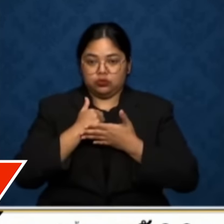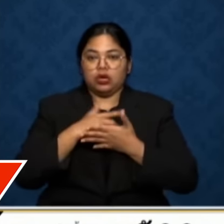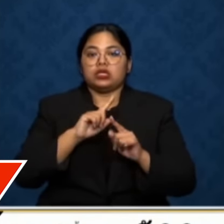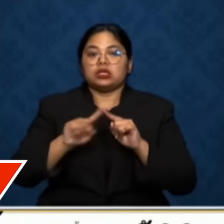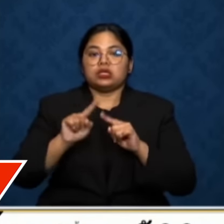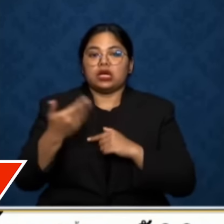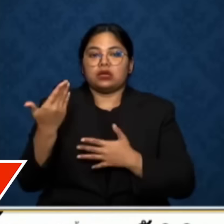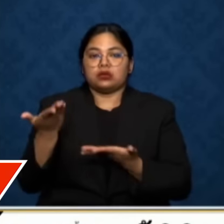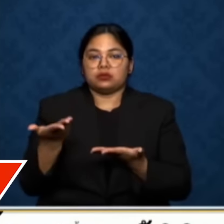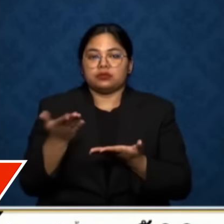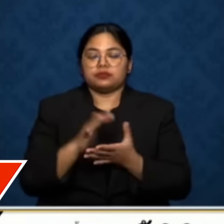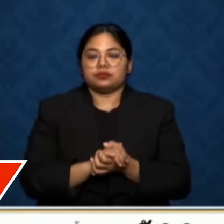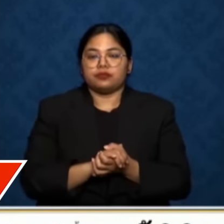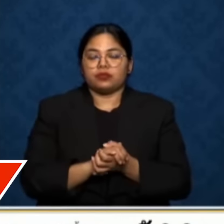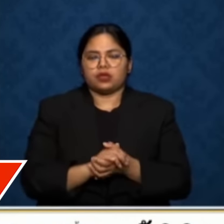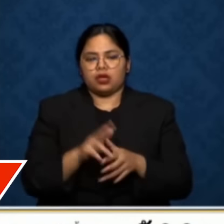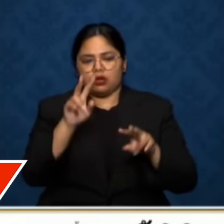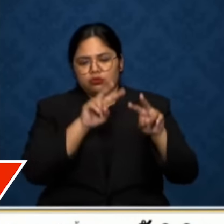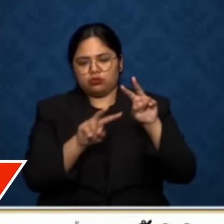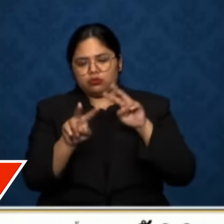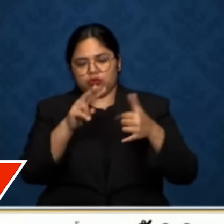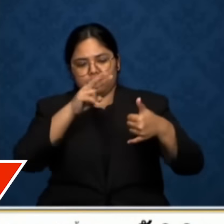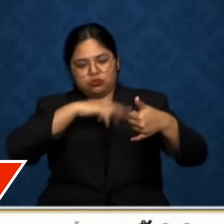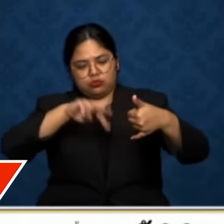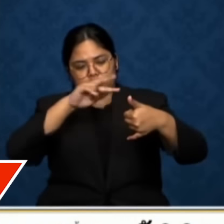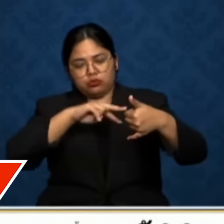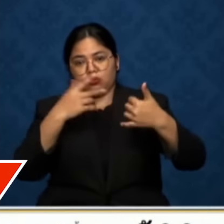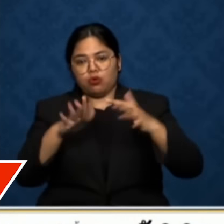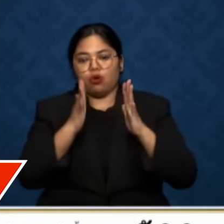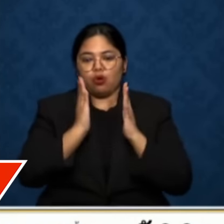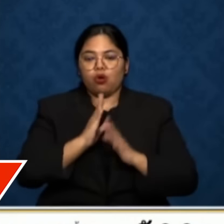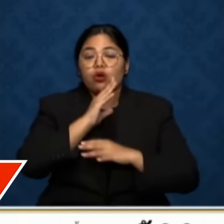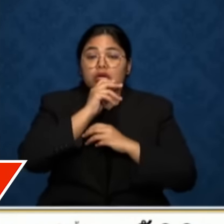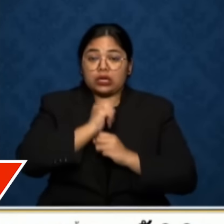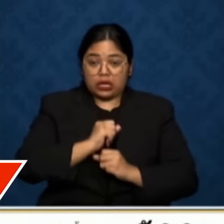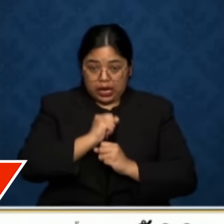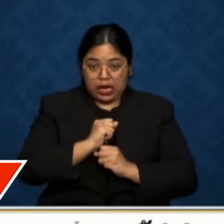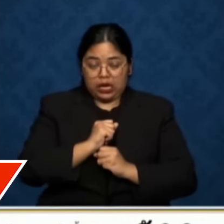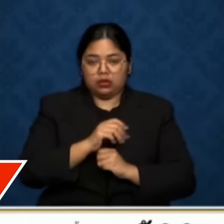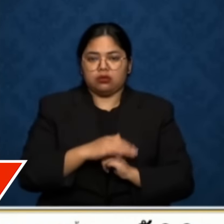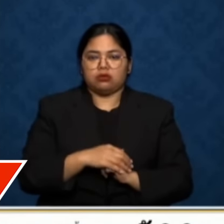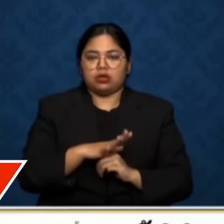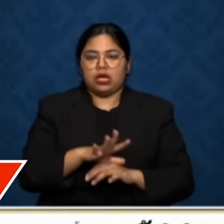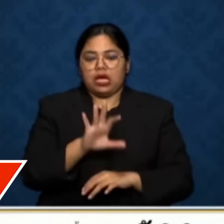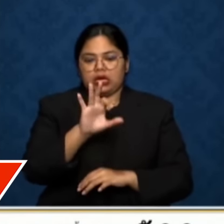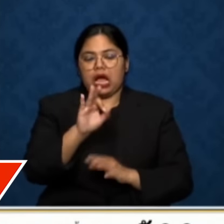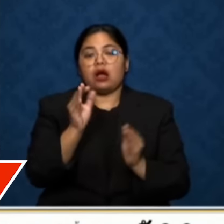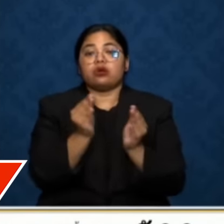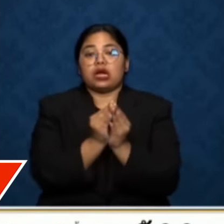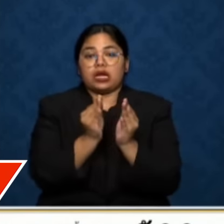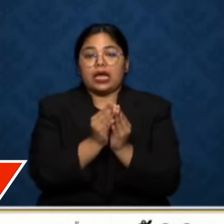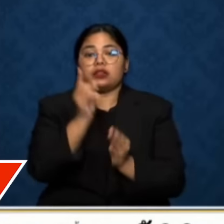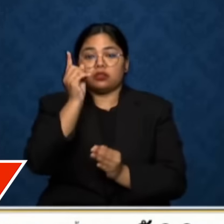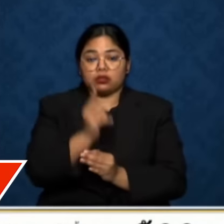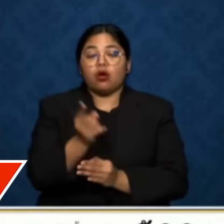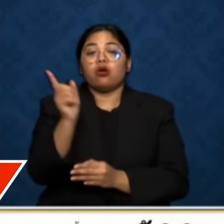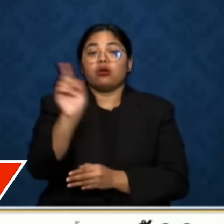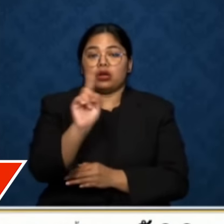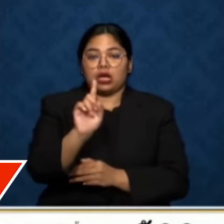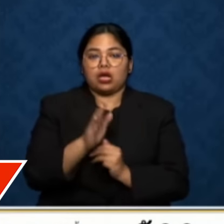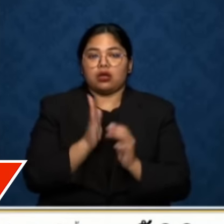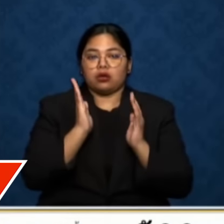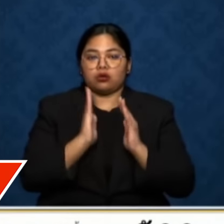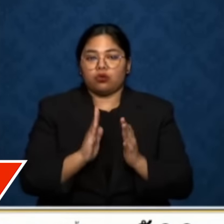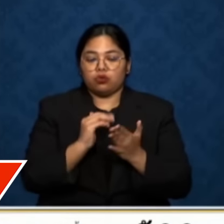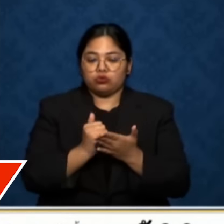แต่สภาวะลักษณะของผู้ป่วยสูงอายุเนี่ยนะครับที่จะได้9คะแนนเนี่ยมันต้องประมาณนี้ครับคือต้องมีคนช่ว